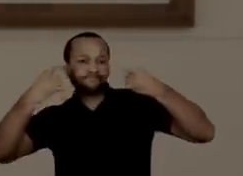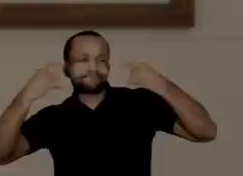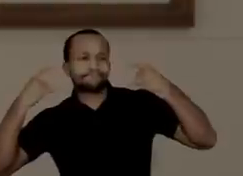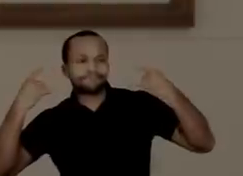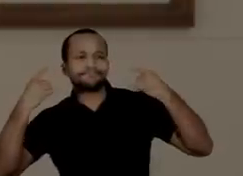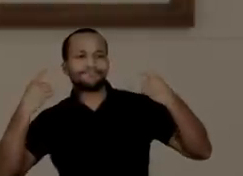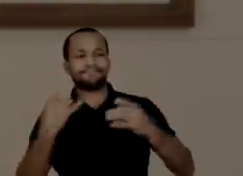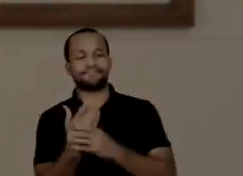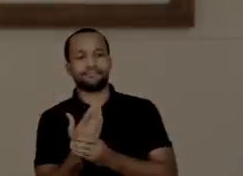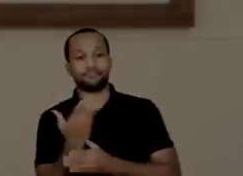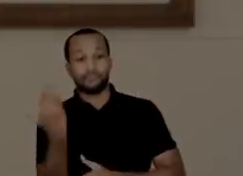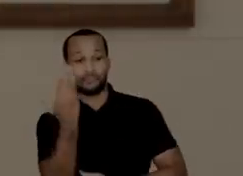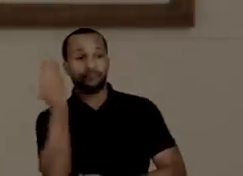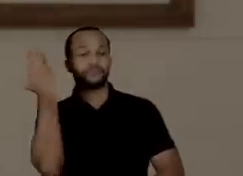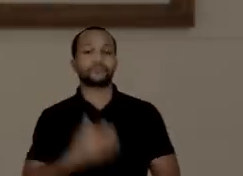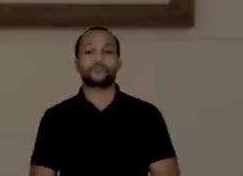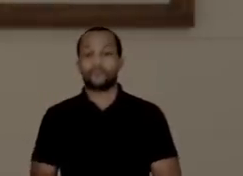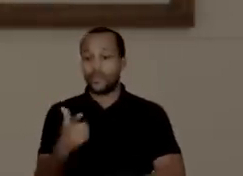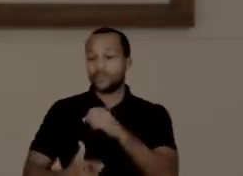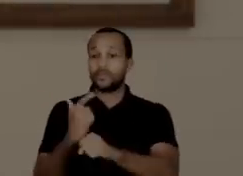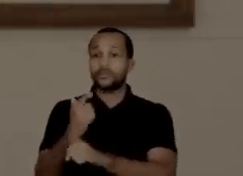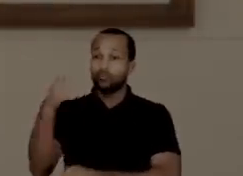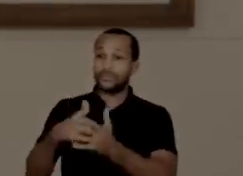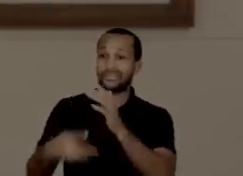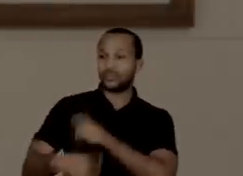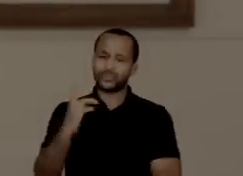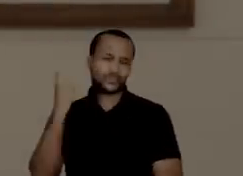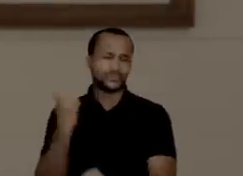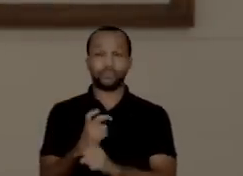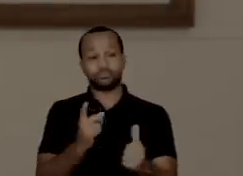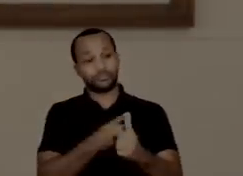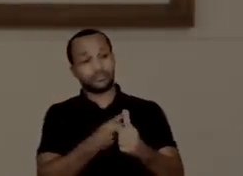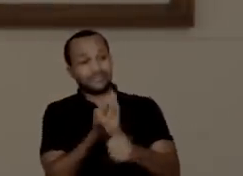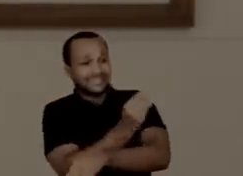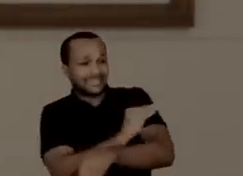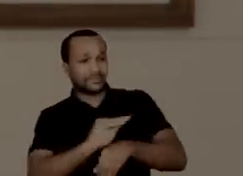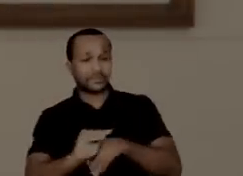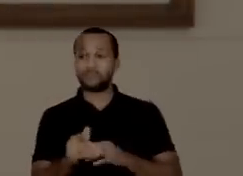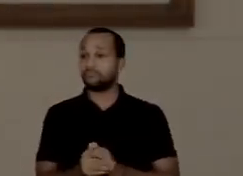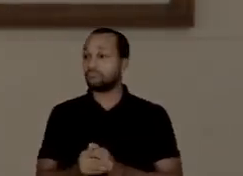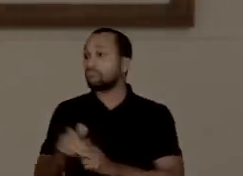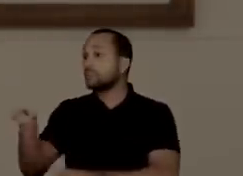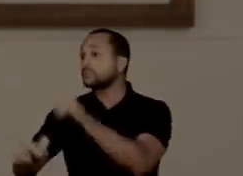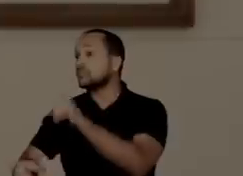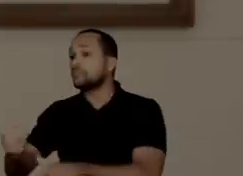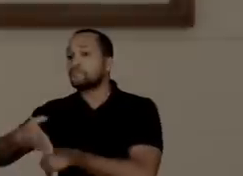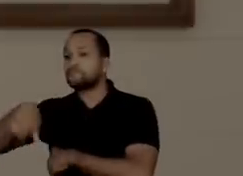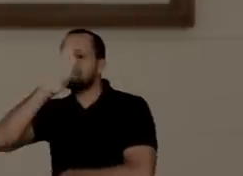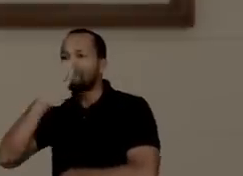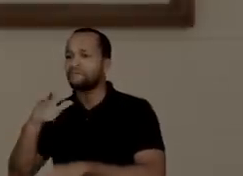faire en sorte qu'il reste le phare qu'il est aujourd'hui dans la Caraïbe. L'année 2014 a été une année